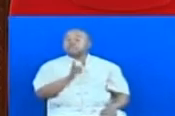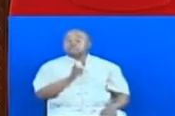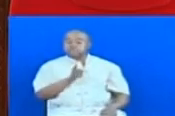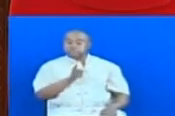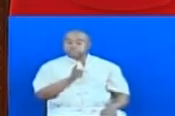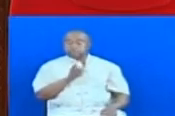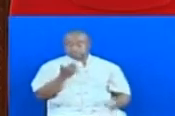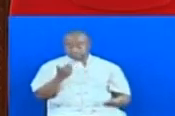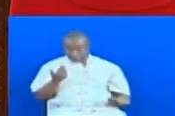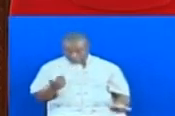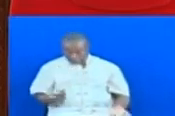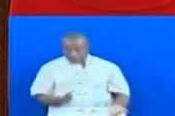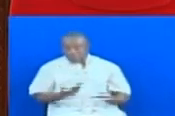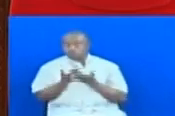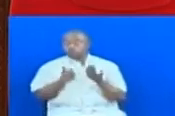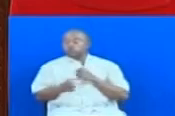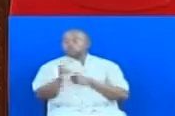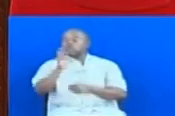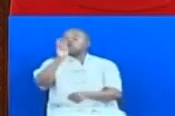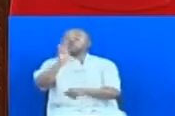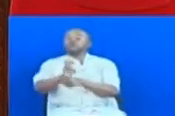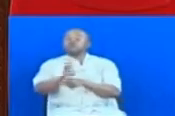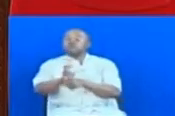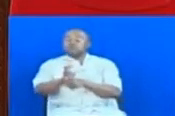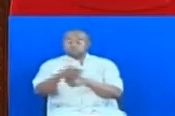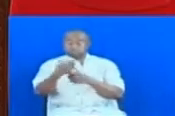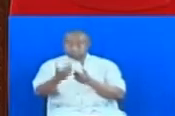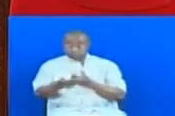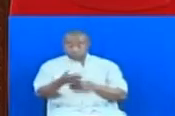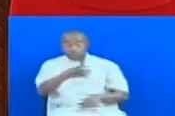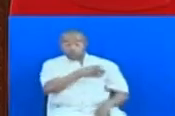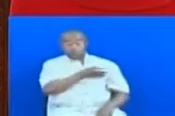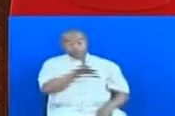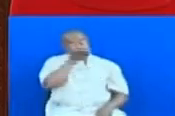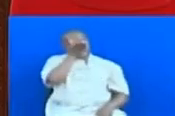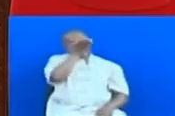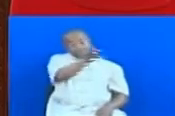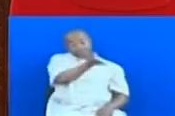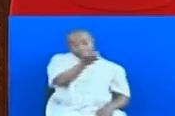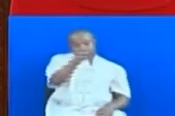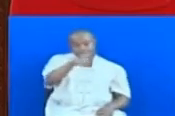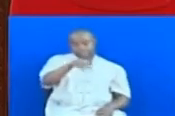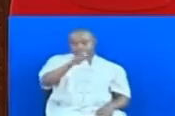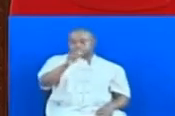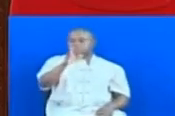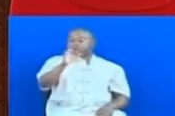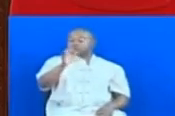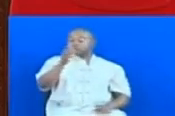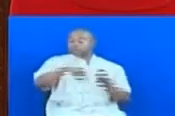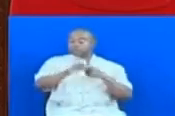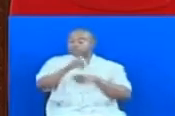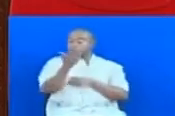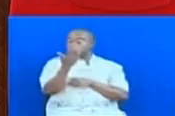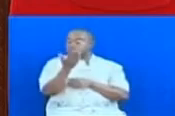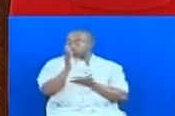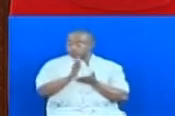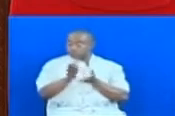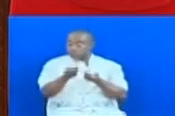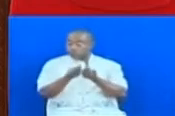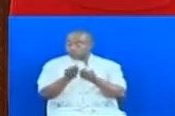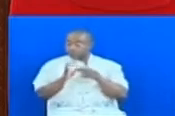wa ndugu yangu Jafo. Nikupongeze sana, umetoa ushirikiano mzuri kwa kipindi chote cha miaka 5 wakati kamati yetu inafanya majukumu